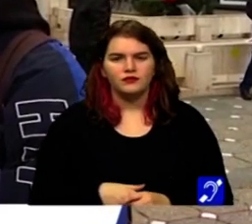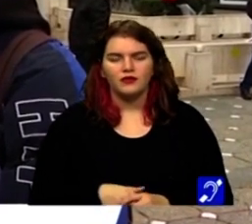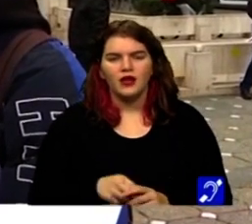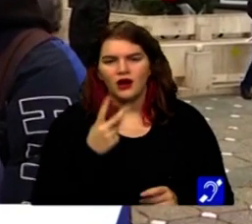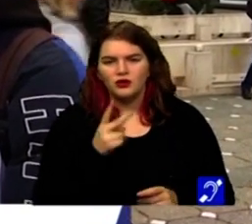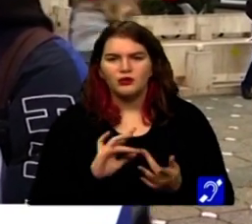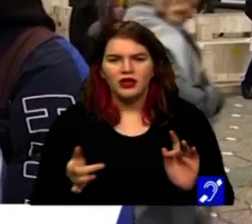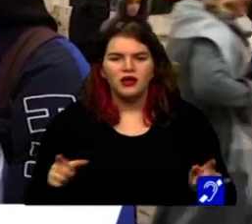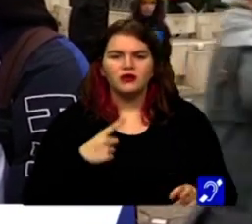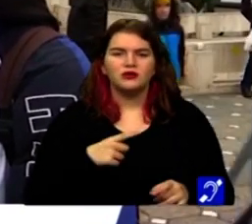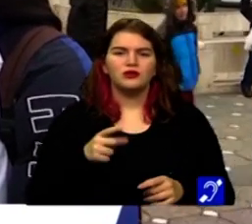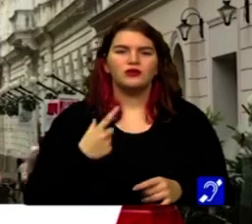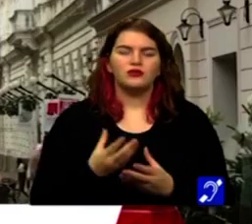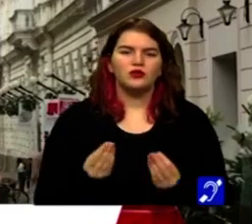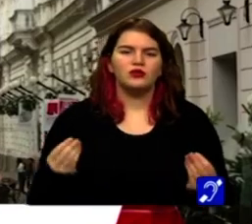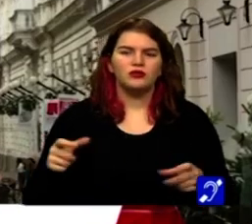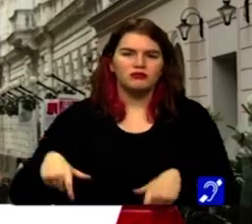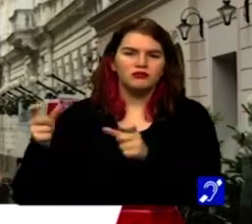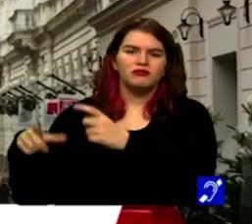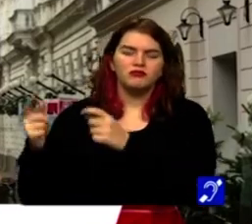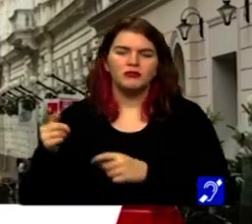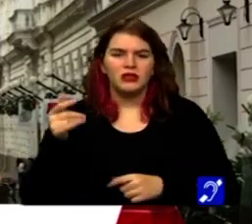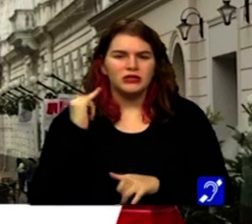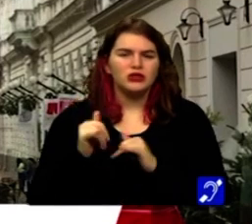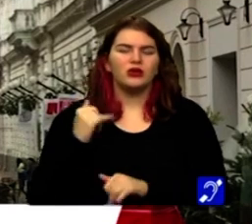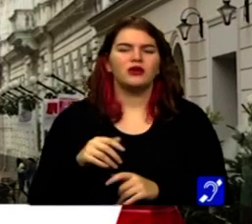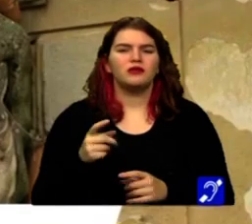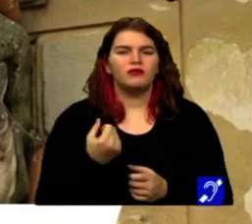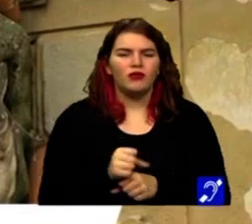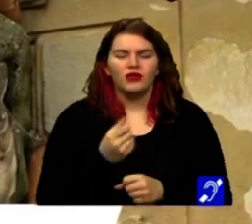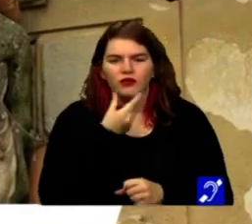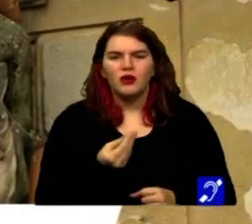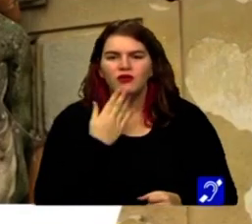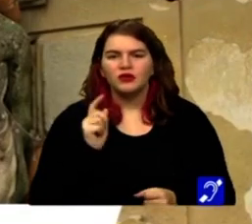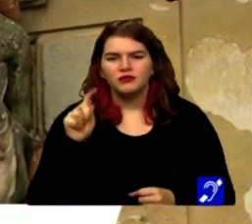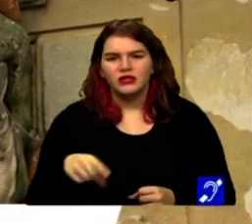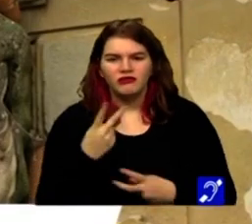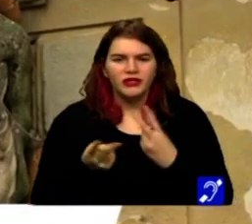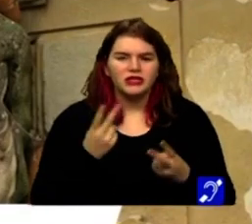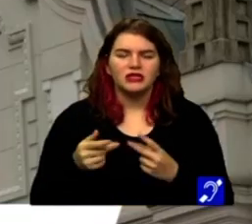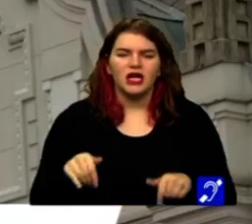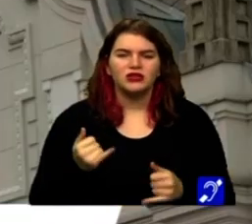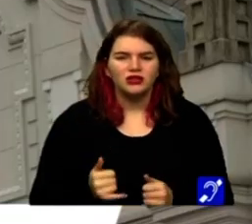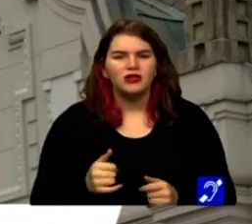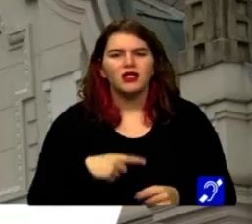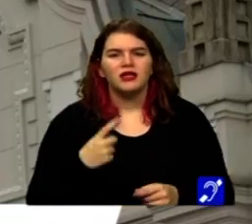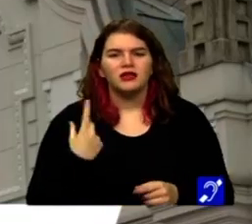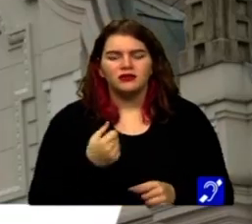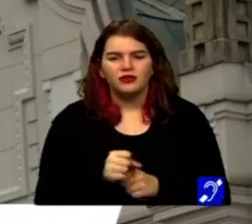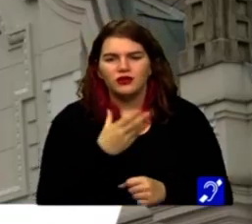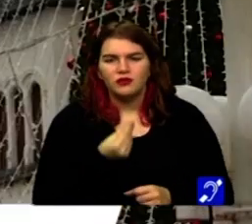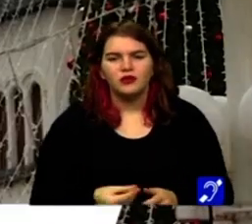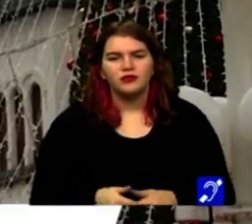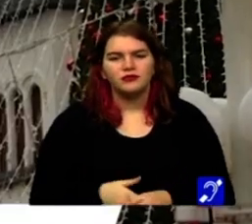Am văzut pe internet că sunt foarte multe monumente și clădiri istorice foarte frumoase și am vrut să venim în vizită aici, într-adevăr, este foarte